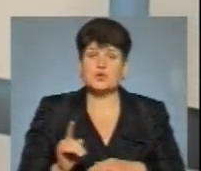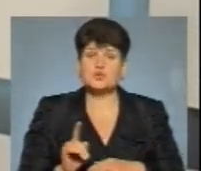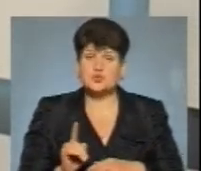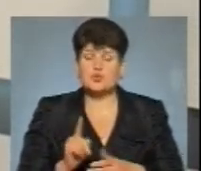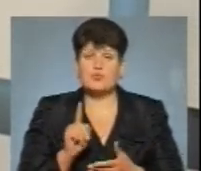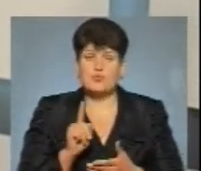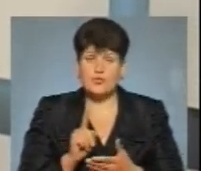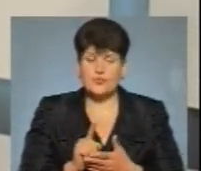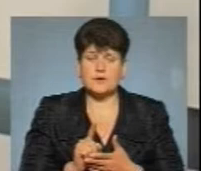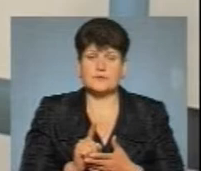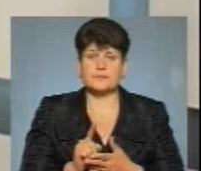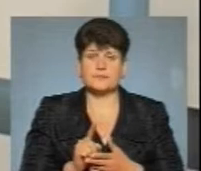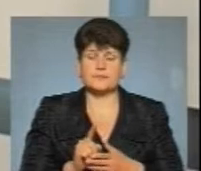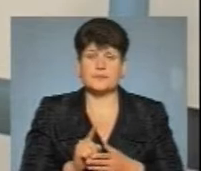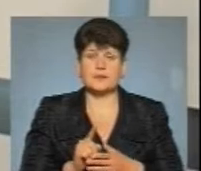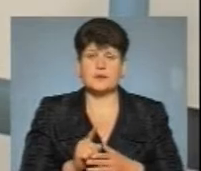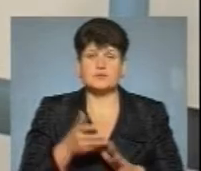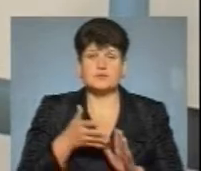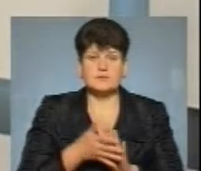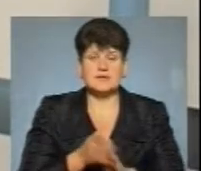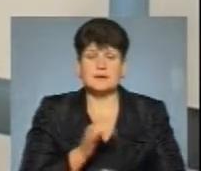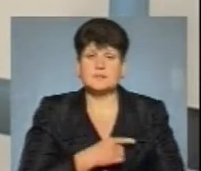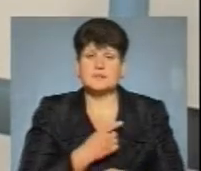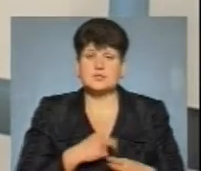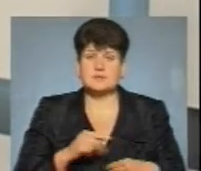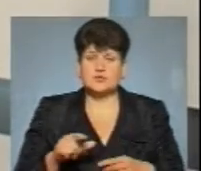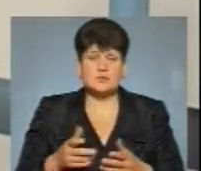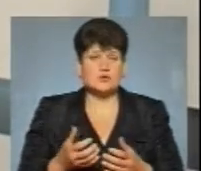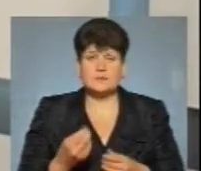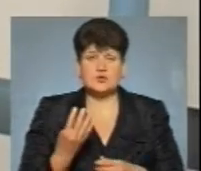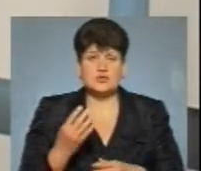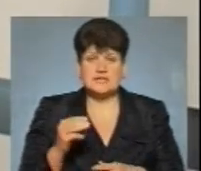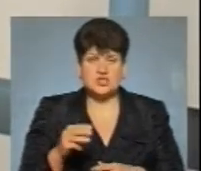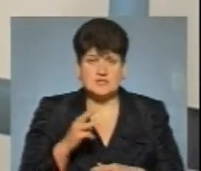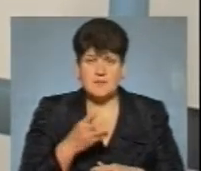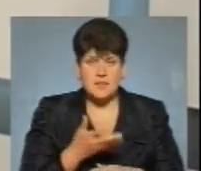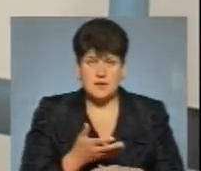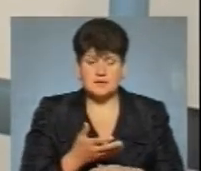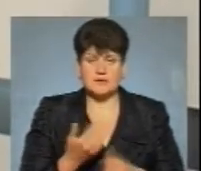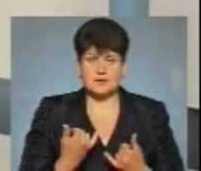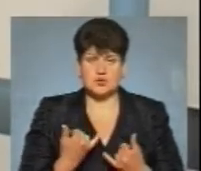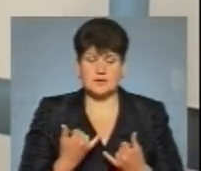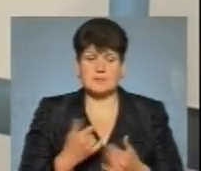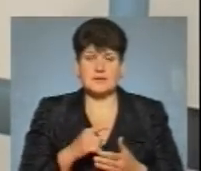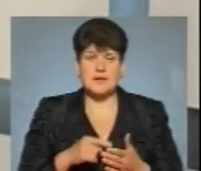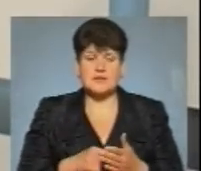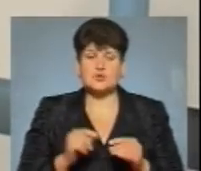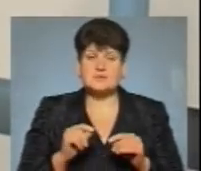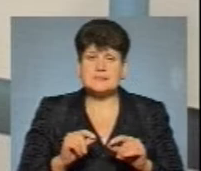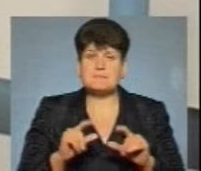повинно повернутися до медичних працівників, щоб не отримували сьогодні вони 4 тисячі заробітної плати, а йде сьогодні питання про те, що